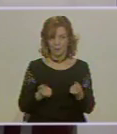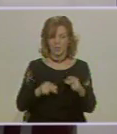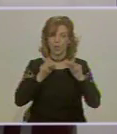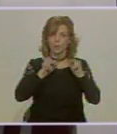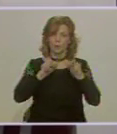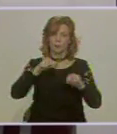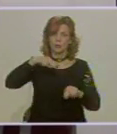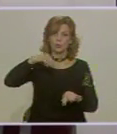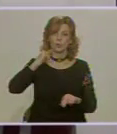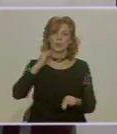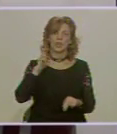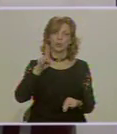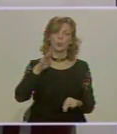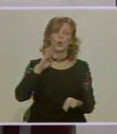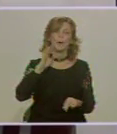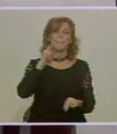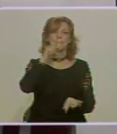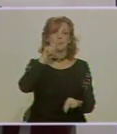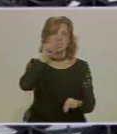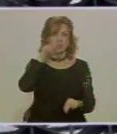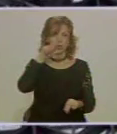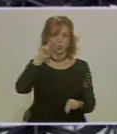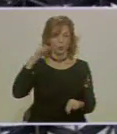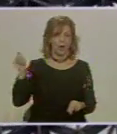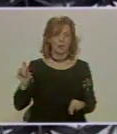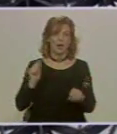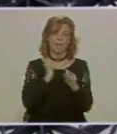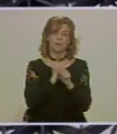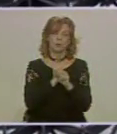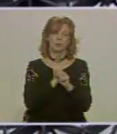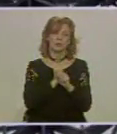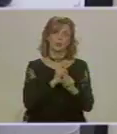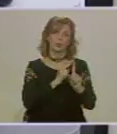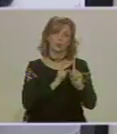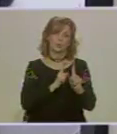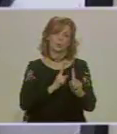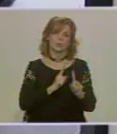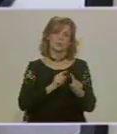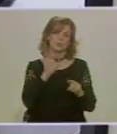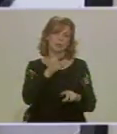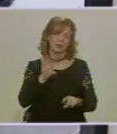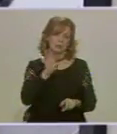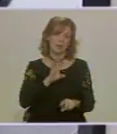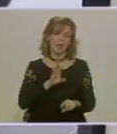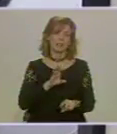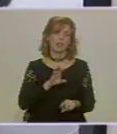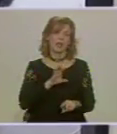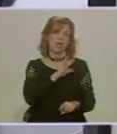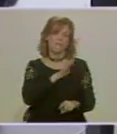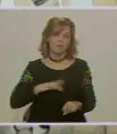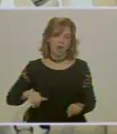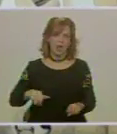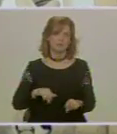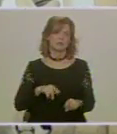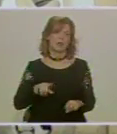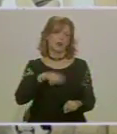Profesorul Nicu George Buzdoacă a urmat cursuri și stagii de cercetare în Coreea de Sud, Turcia și Franța. A avut parte de o experiență frumoasă, iar